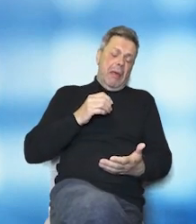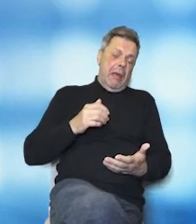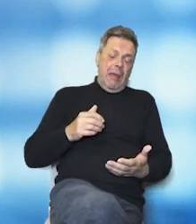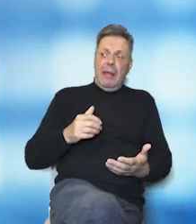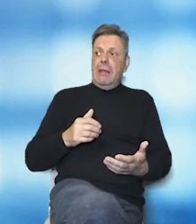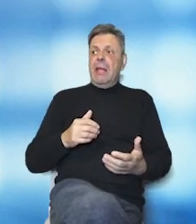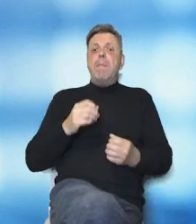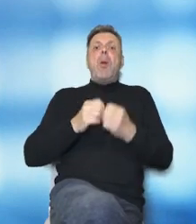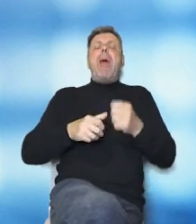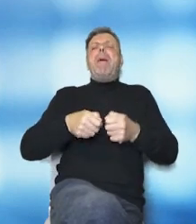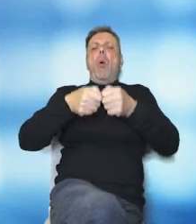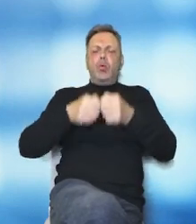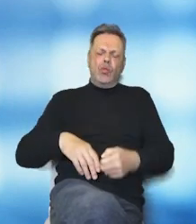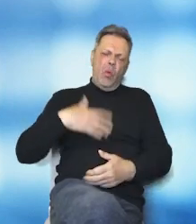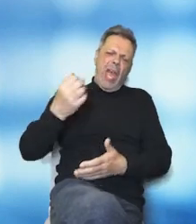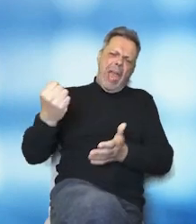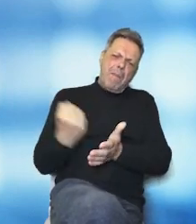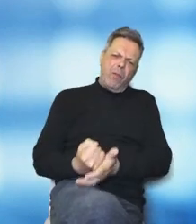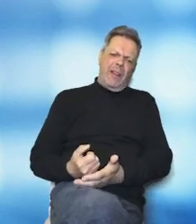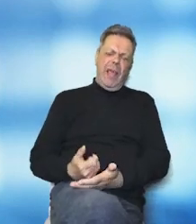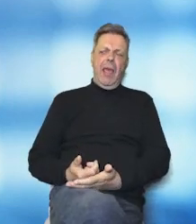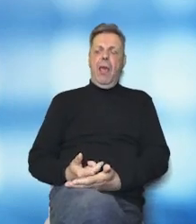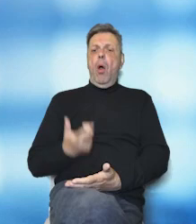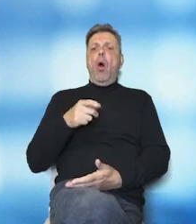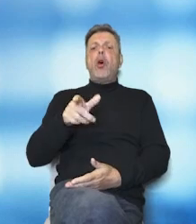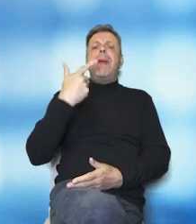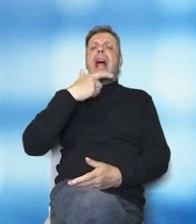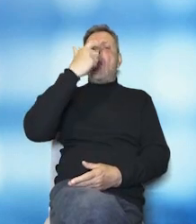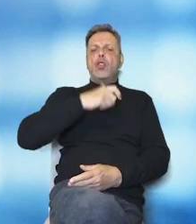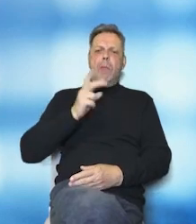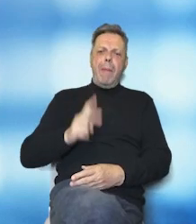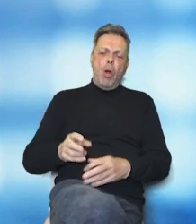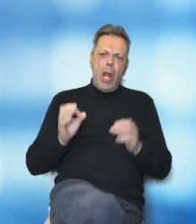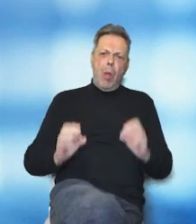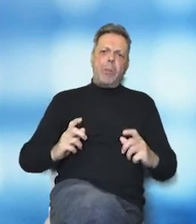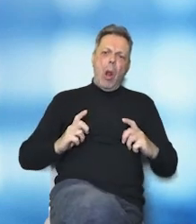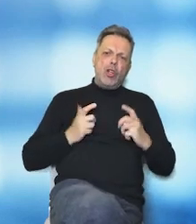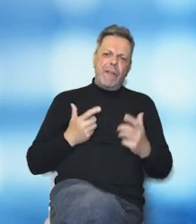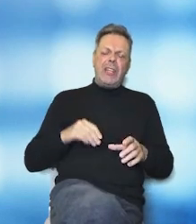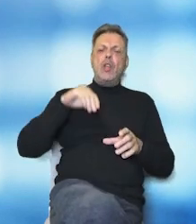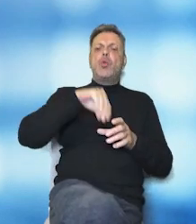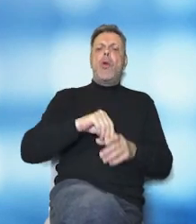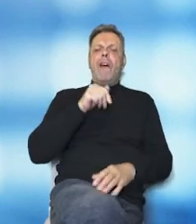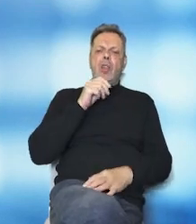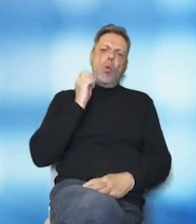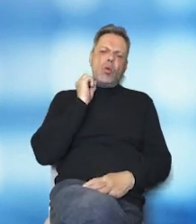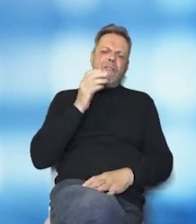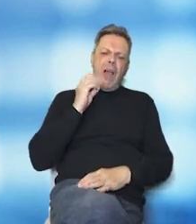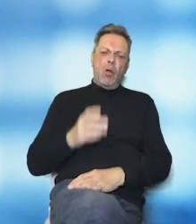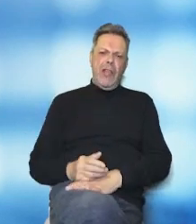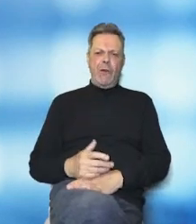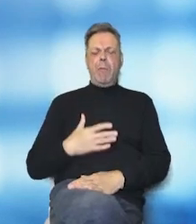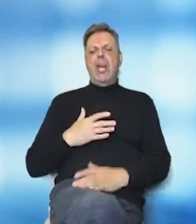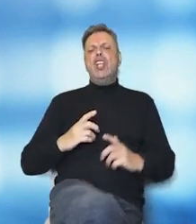našem društvu, izdaje potvrde malte ne o tome da li osoba može normalno živjeti, sudjelovati u svakodnevnom